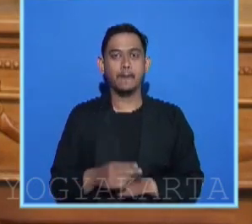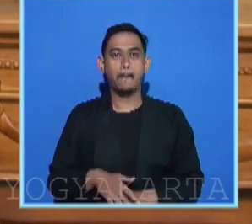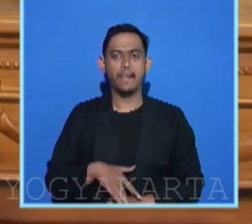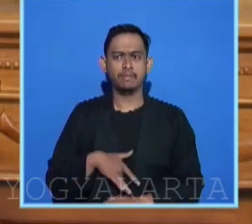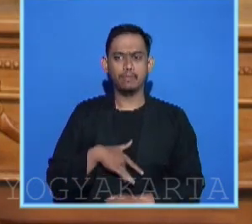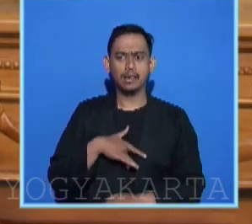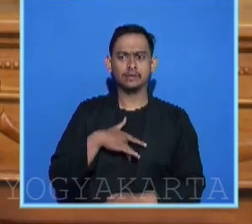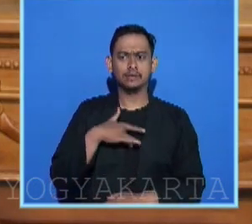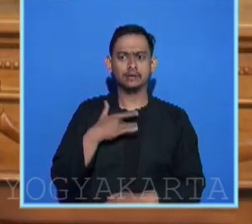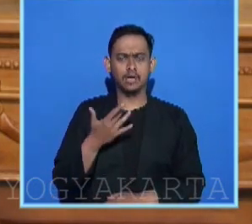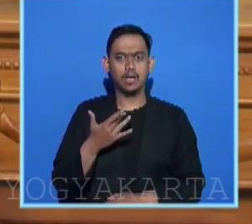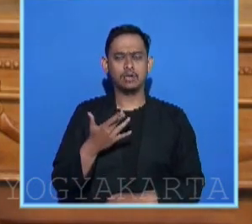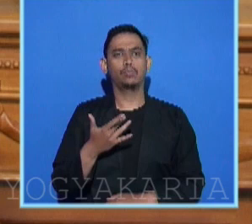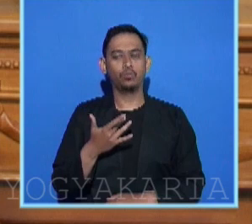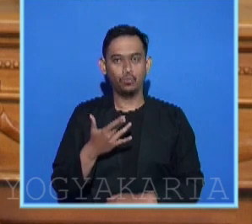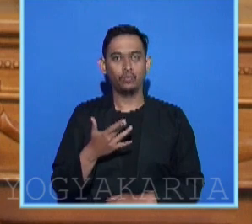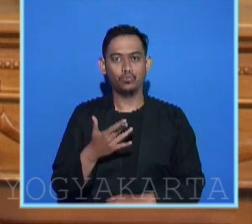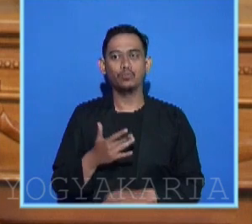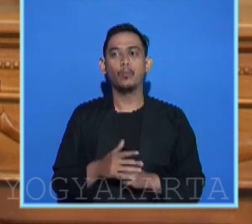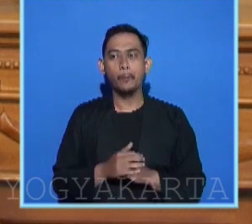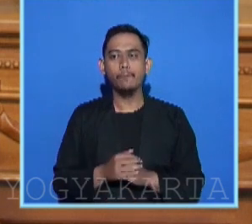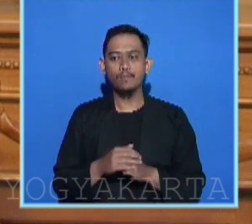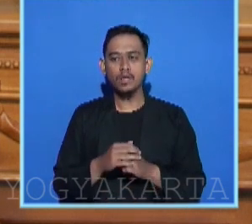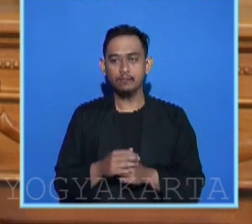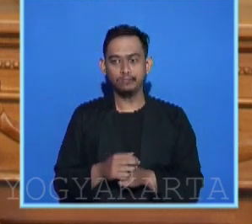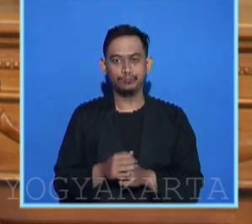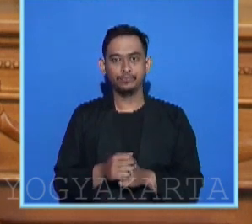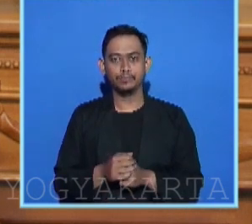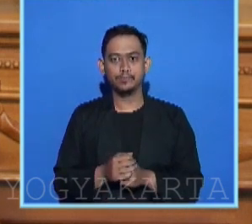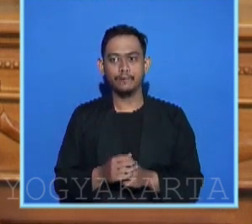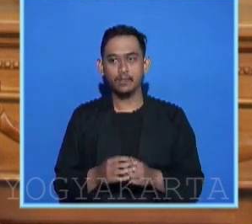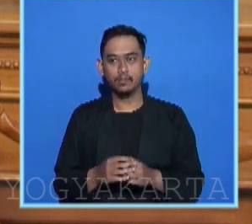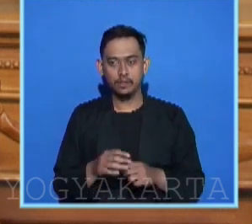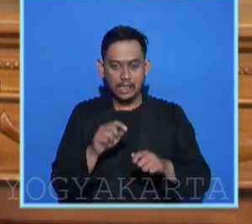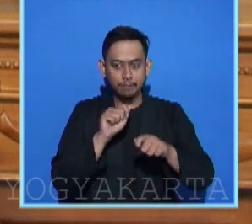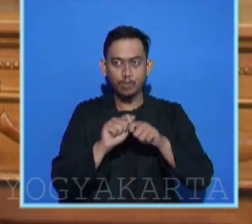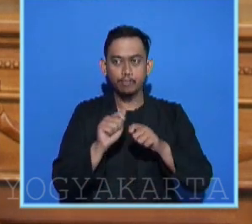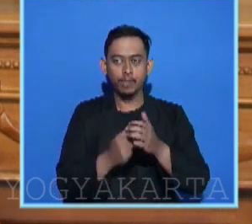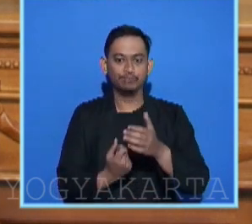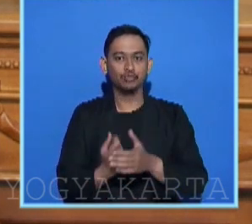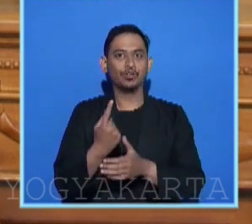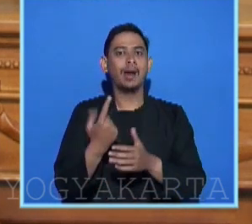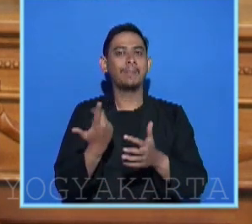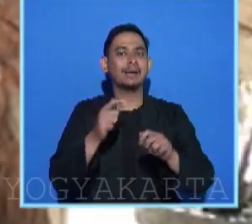karsos tunggaling Kajen gada bobot ekonomi Inggil lumantar dipun damel karya seni